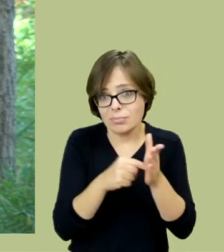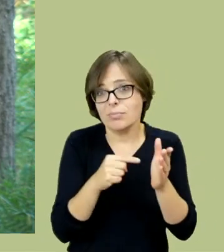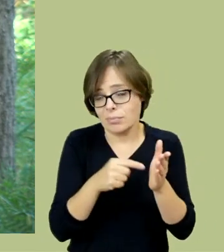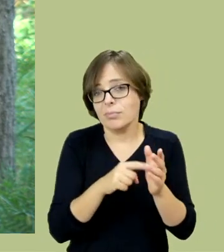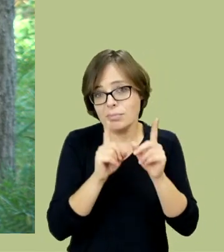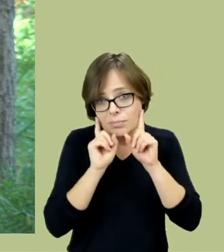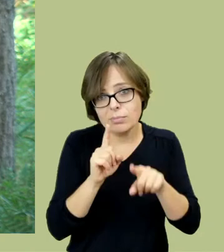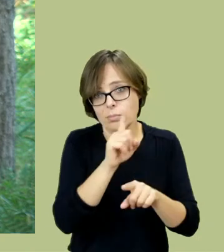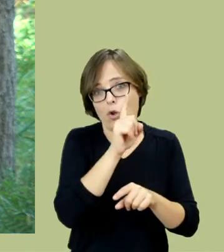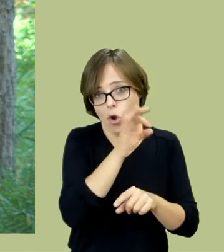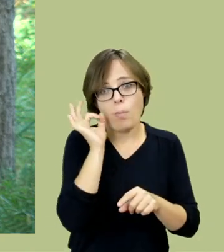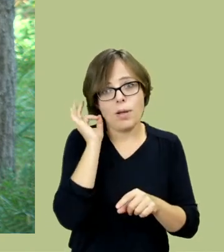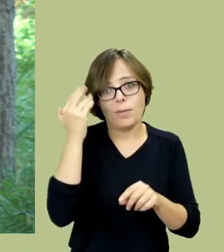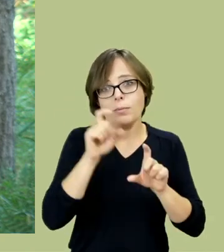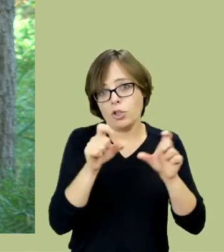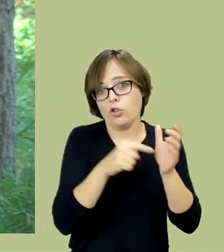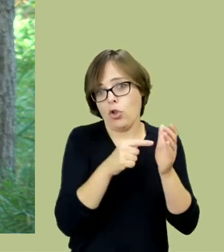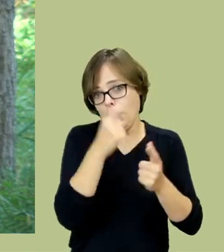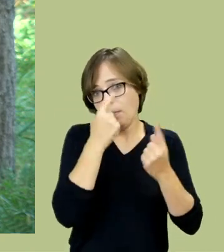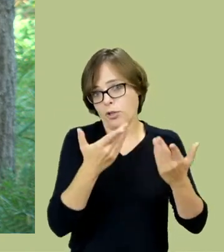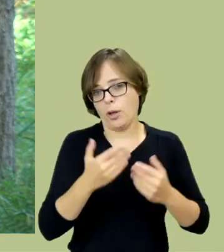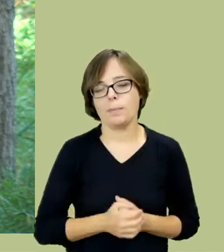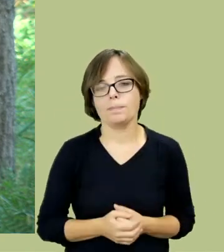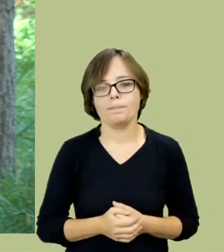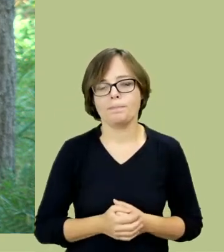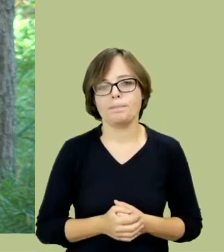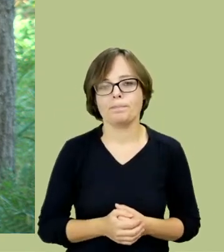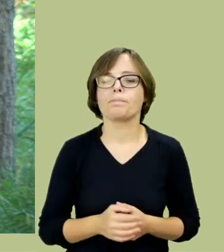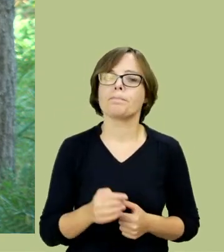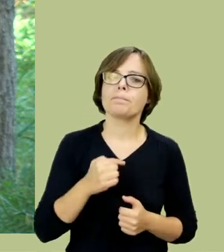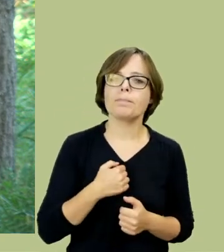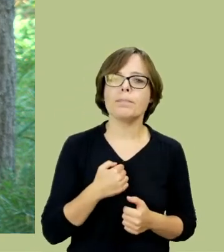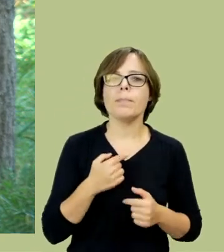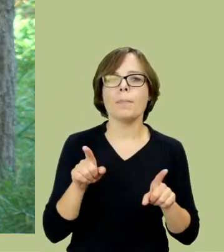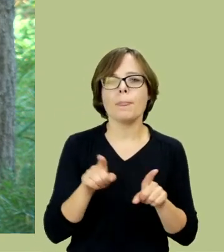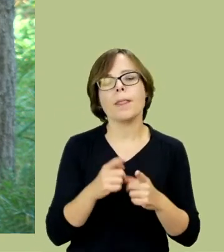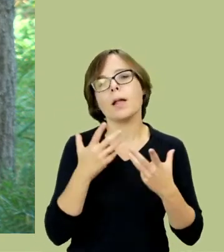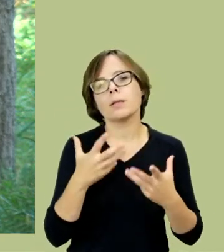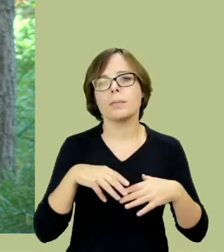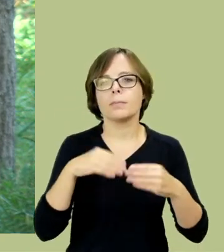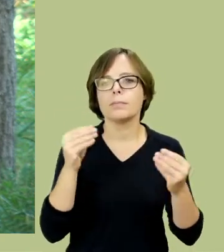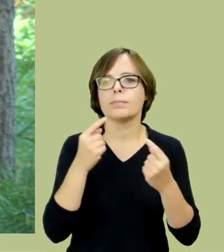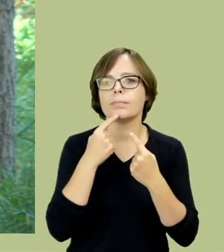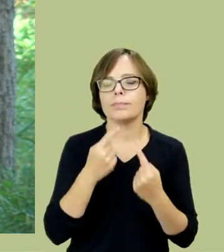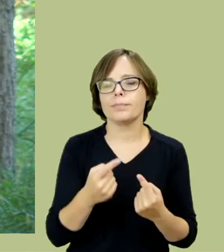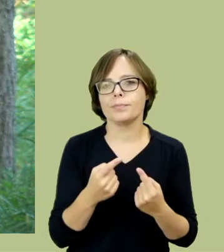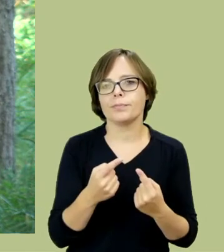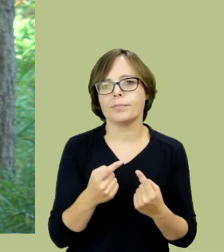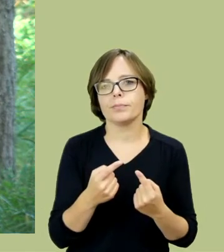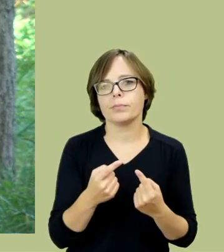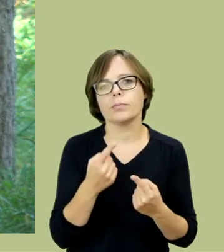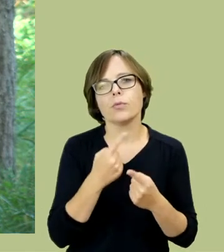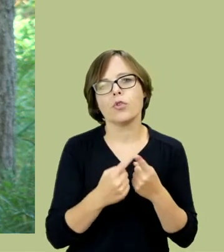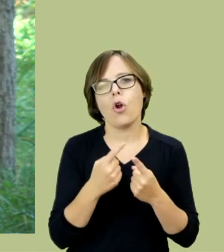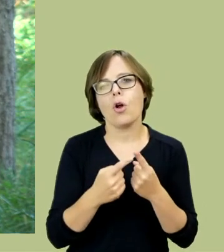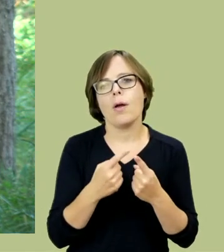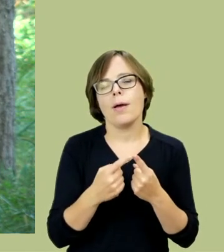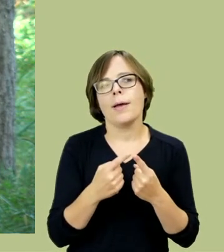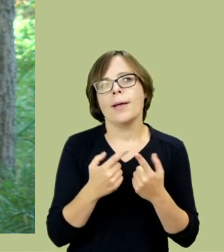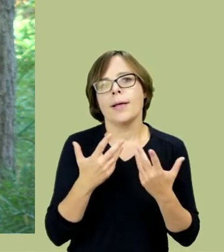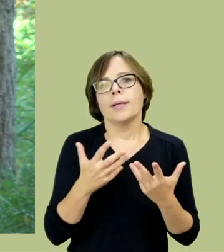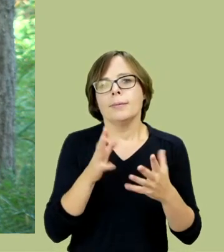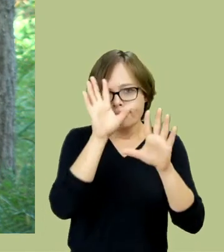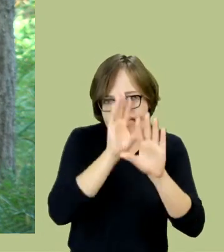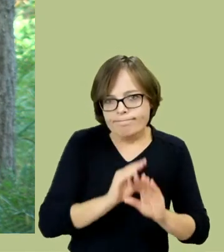Chciałabym zacząć też od takiego Może małego hołdu złożonego